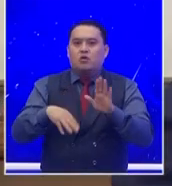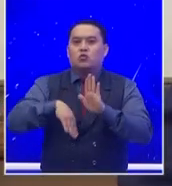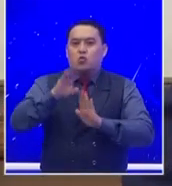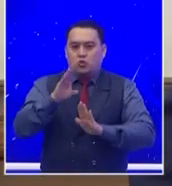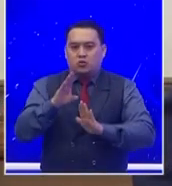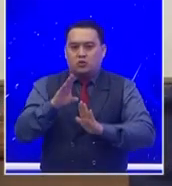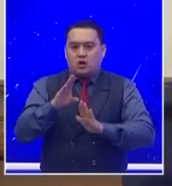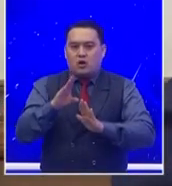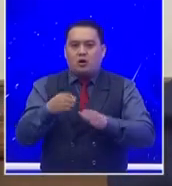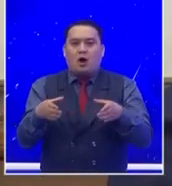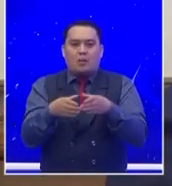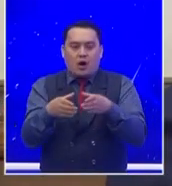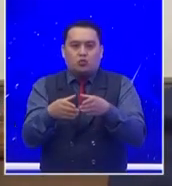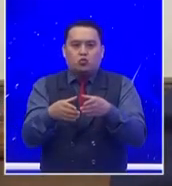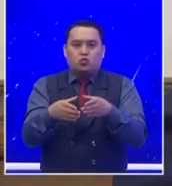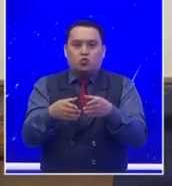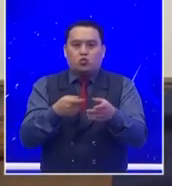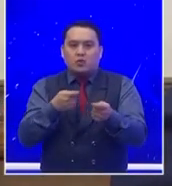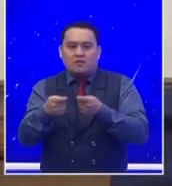ли они ведут команду